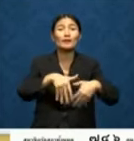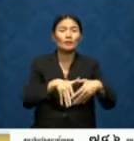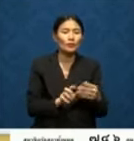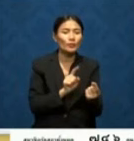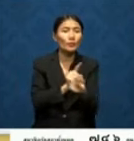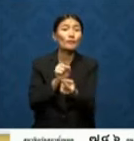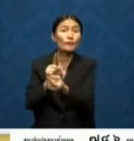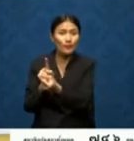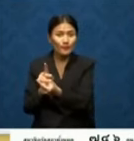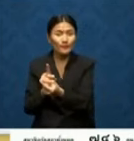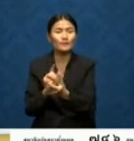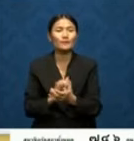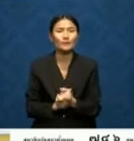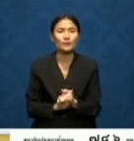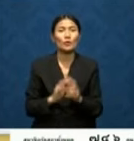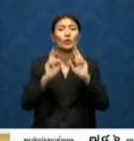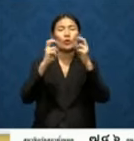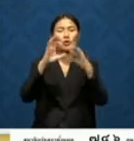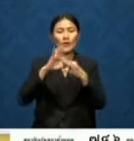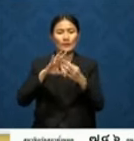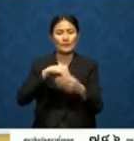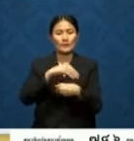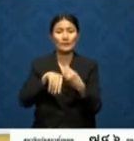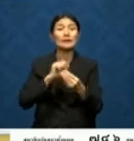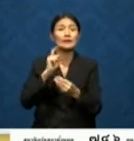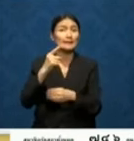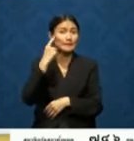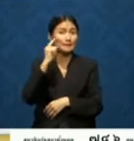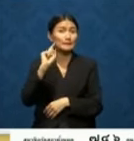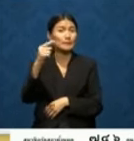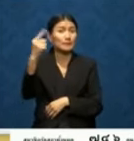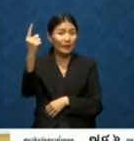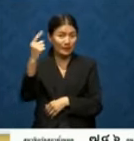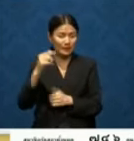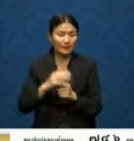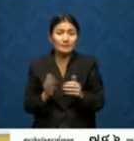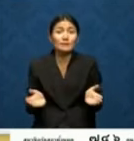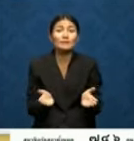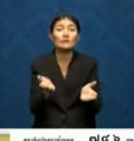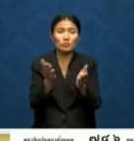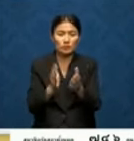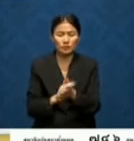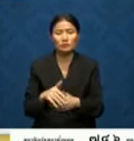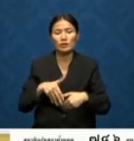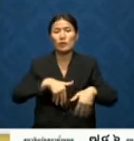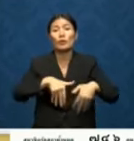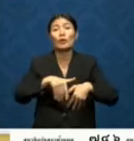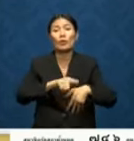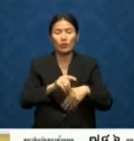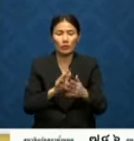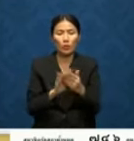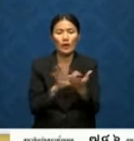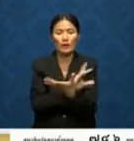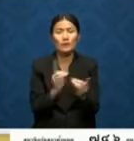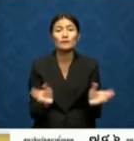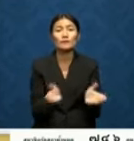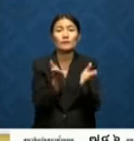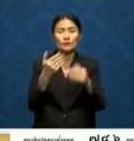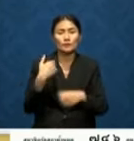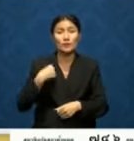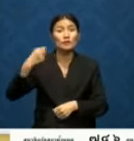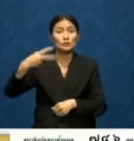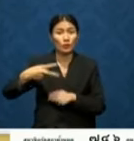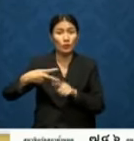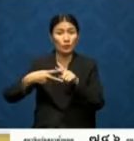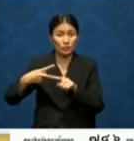ได้ดำเนินการในเรื่องของเศรษฐกิจสร้างสรรค์สองแนวทางด้วยกันแนวทางด้วยกันคือส่งแนวทางแรกคือส่งเสริมผ